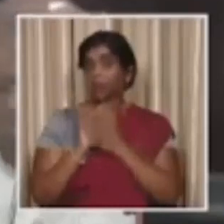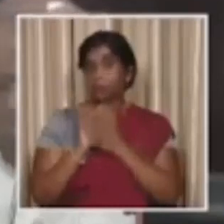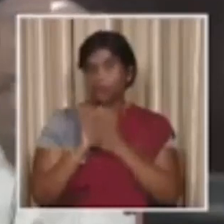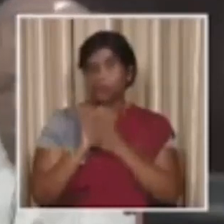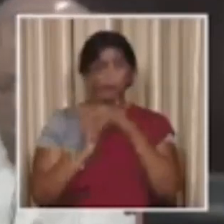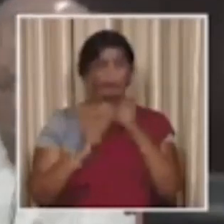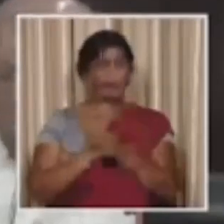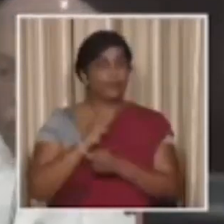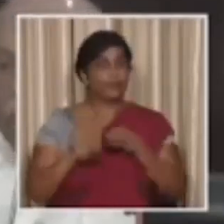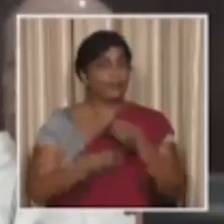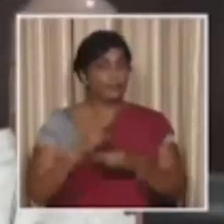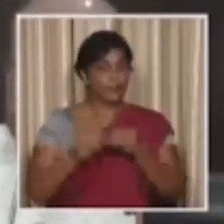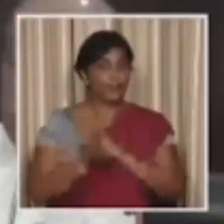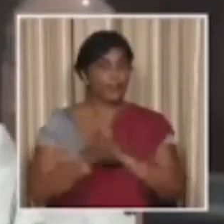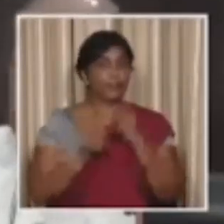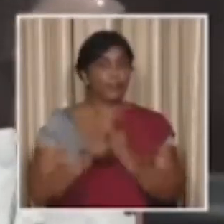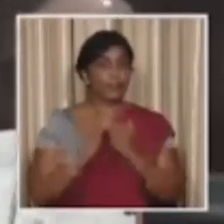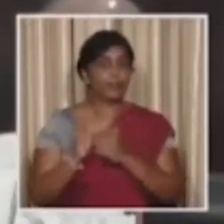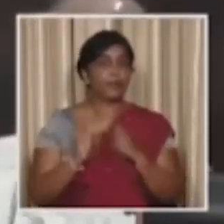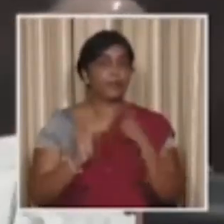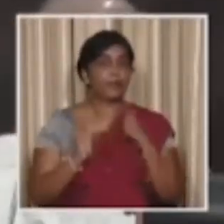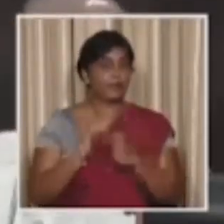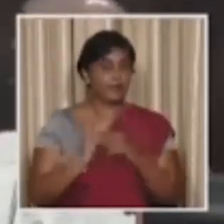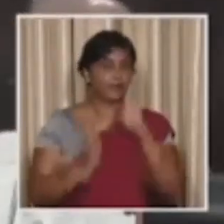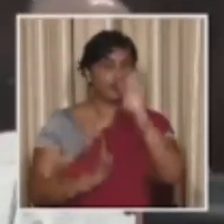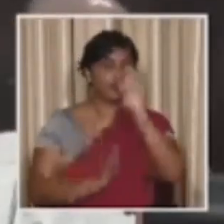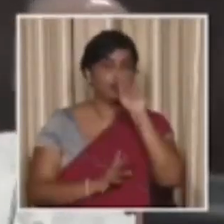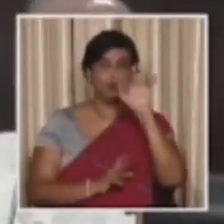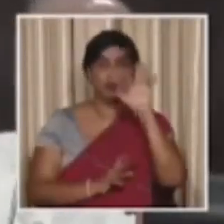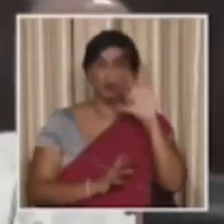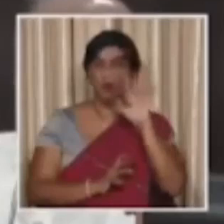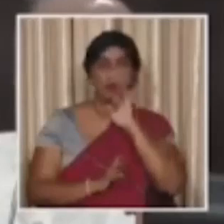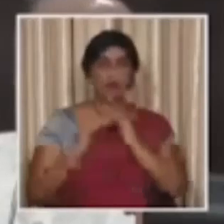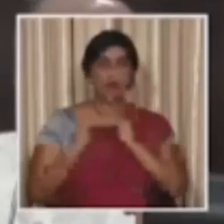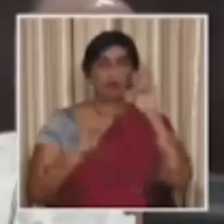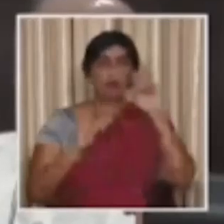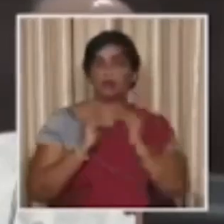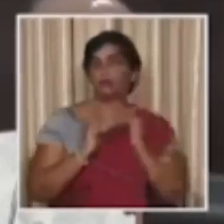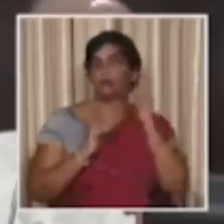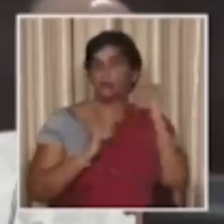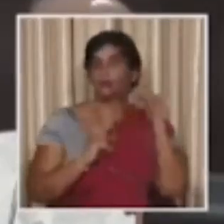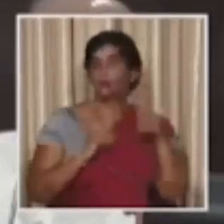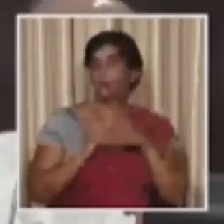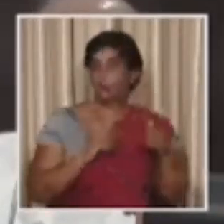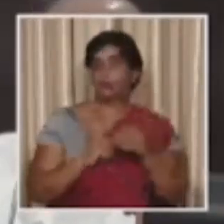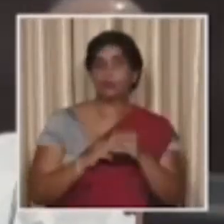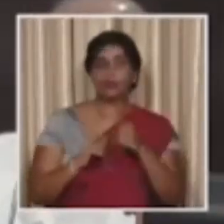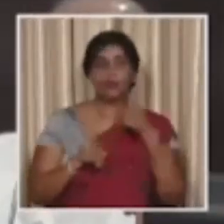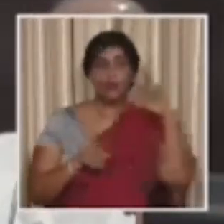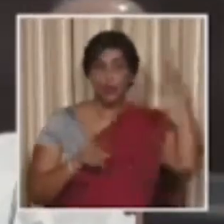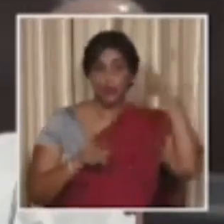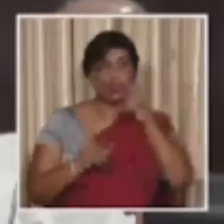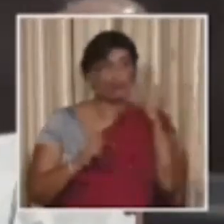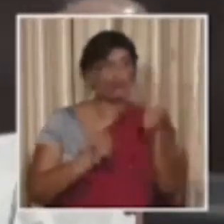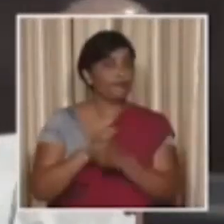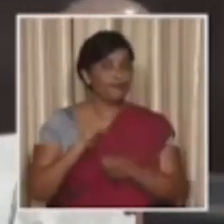මෙහි අරමුණ වී නිෂ්පාදන හෙක්ටයාරයකට මෙට්‍රික් ටන් 3.5 සිට 8 දක්වා ඉහළ නැංවීමයි මේ මගින් වියල කලාපයේ